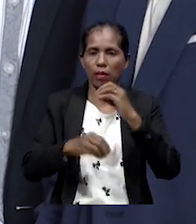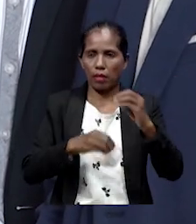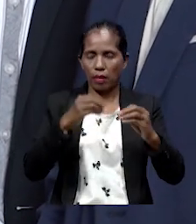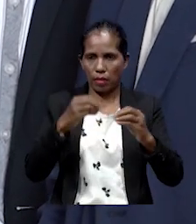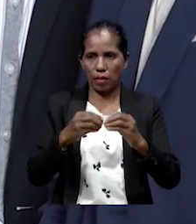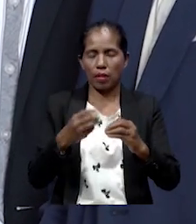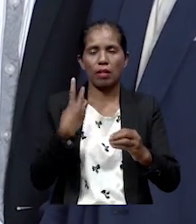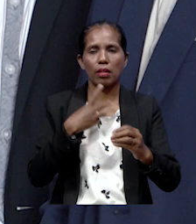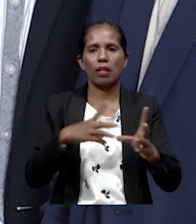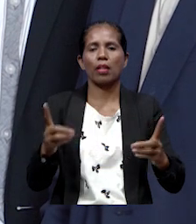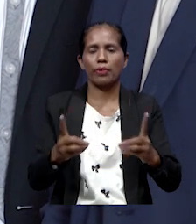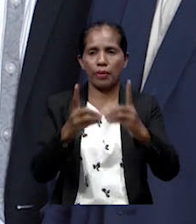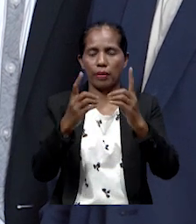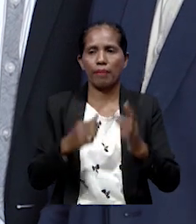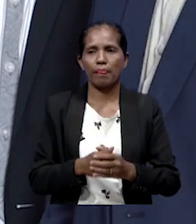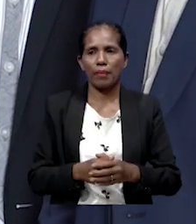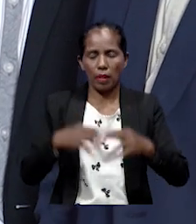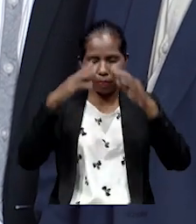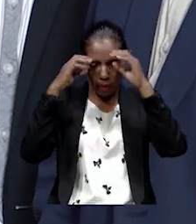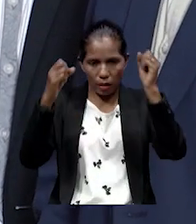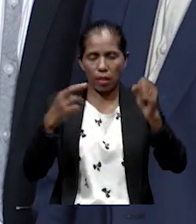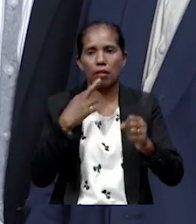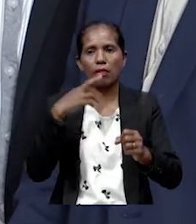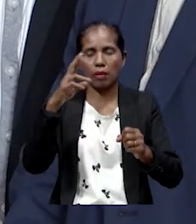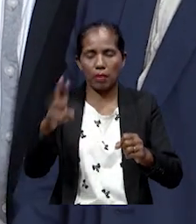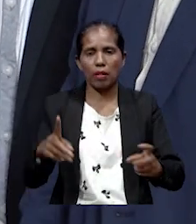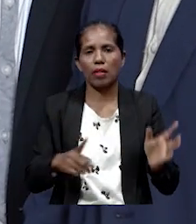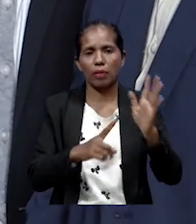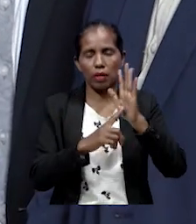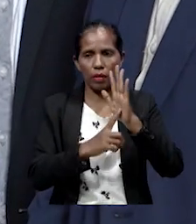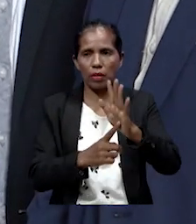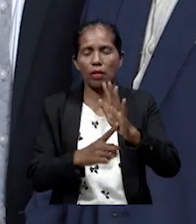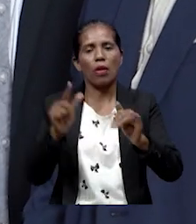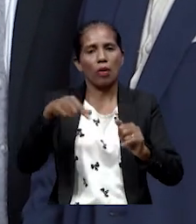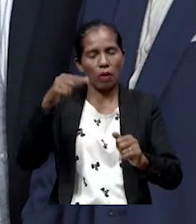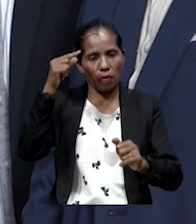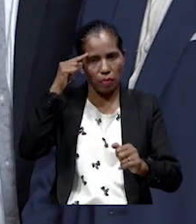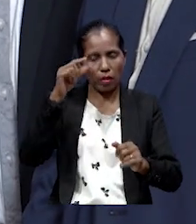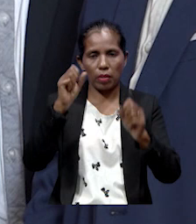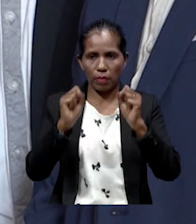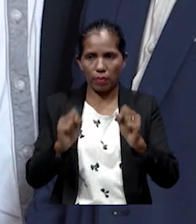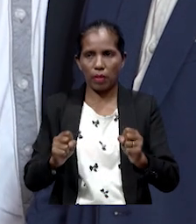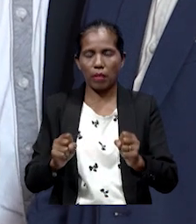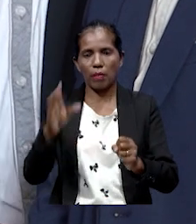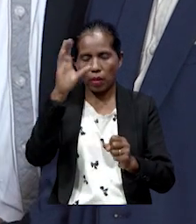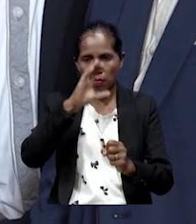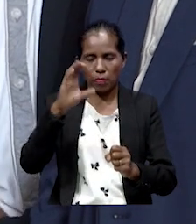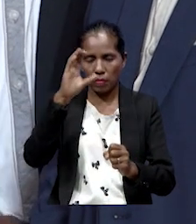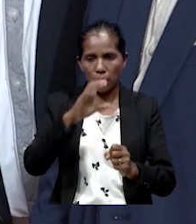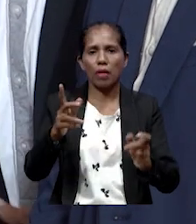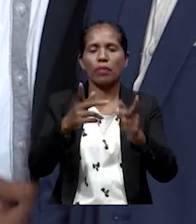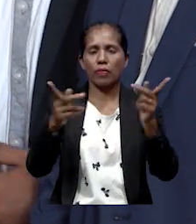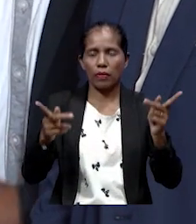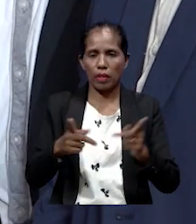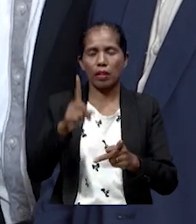nebe makita hasoru. Antau nai presidente resposta katak ni sehi hatu tamba govern atunune bele buka fatin ida